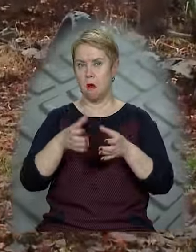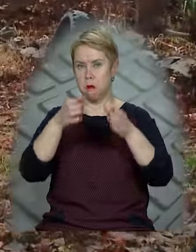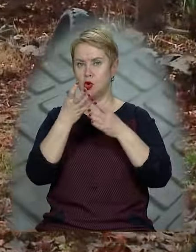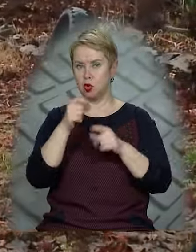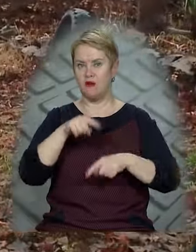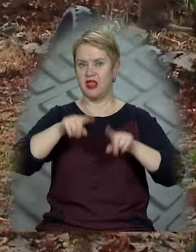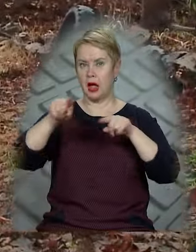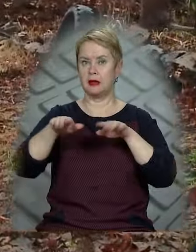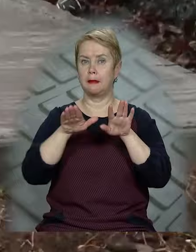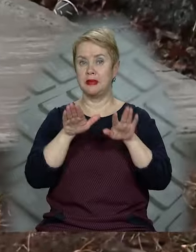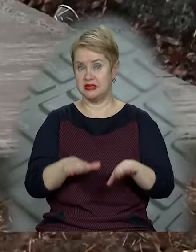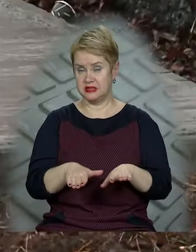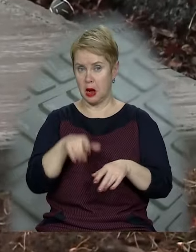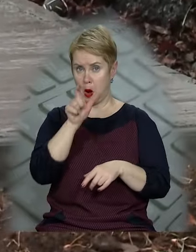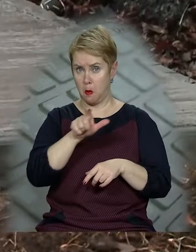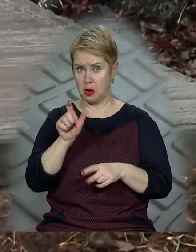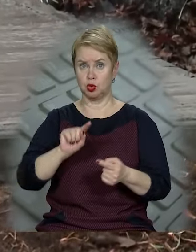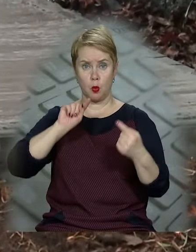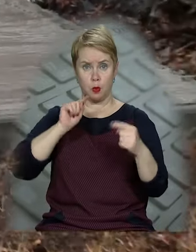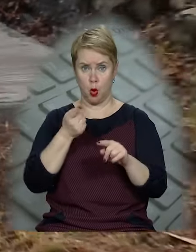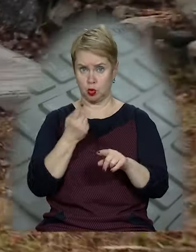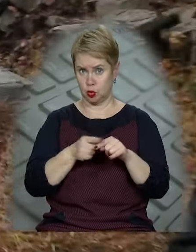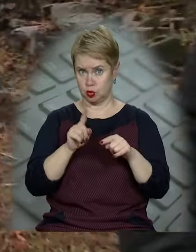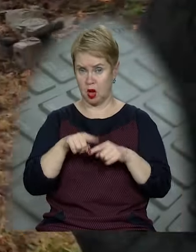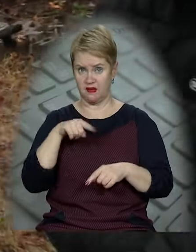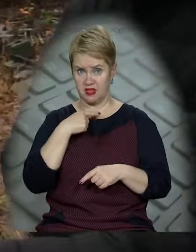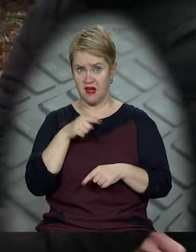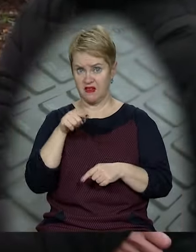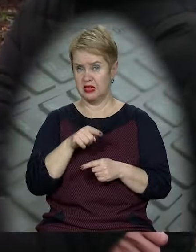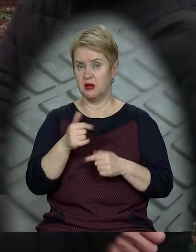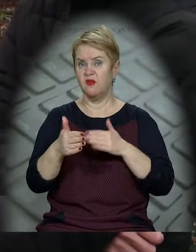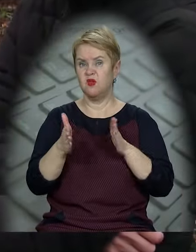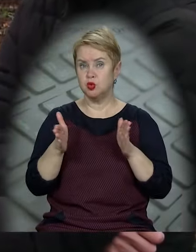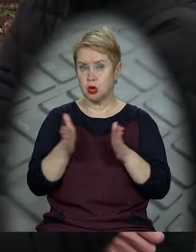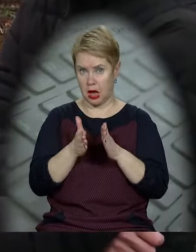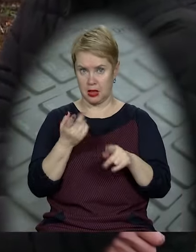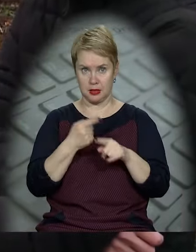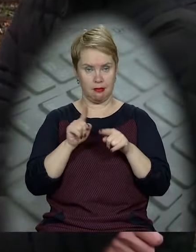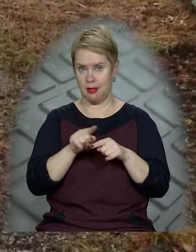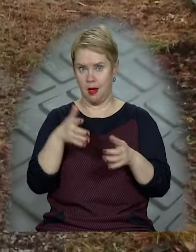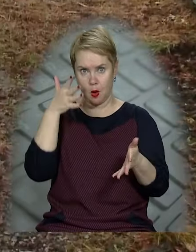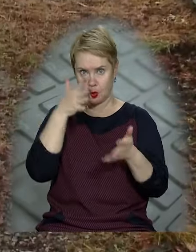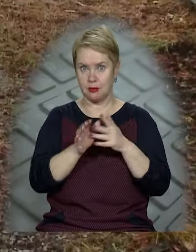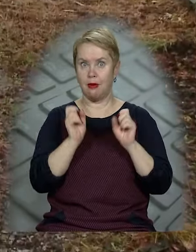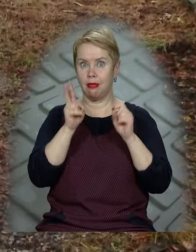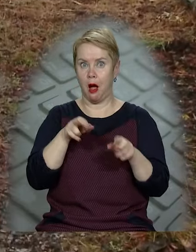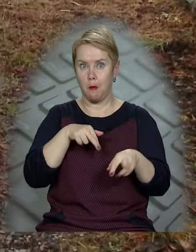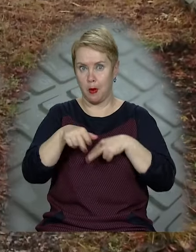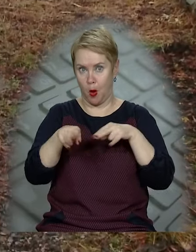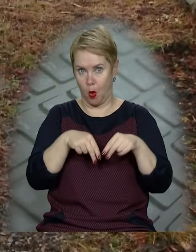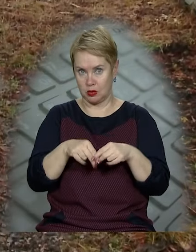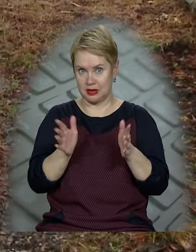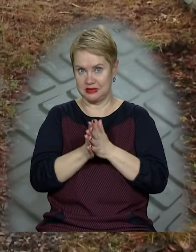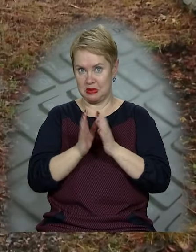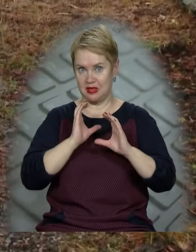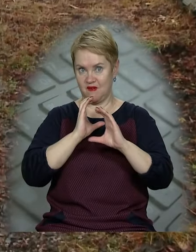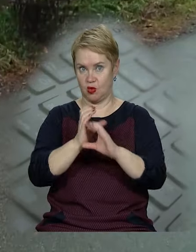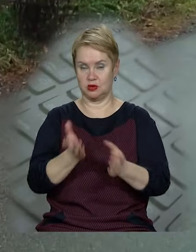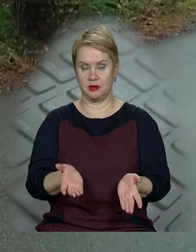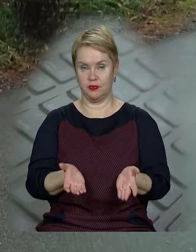в декількох місцях. Мешканці проти цього. Твердять, він занадто вузький. Навіть не розуміють, як тут проходитиме